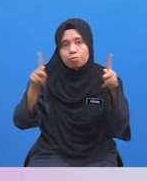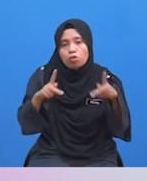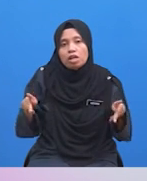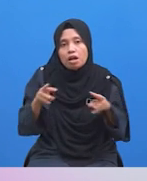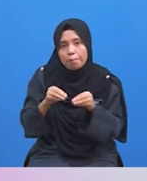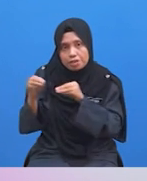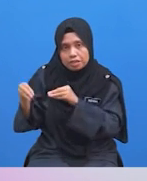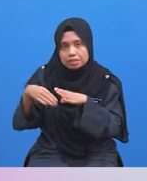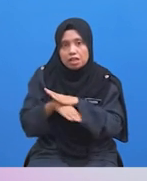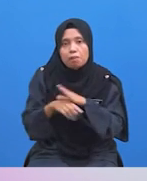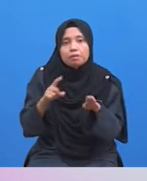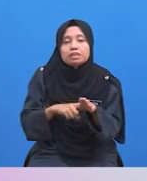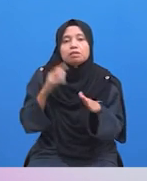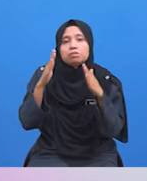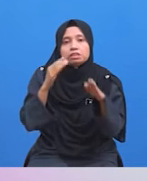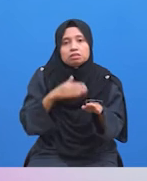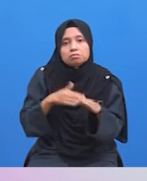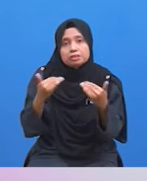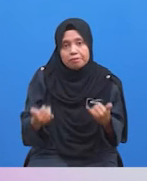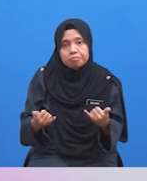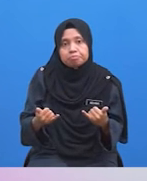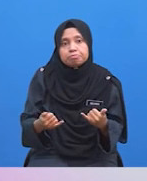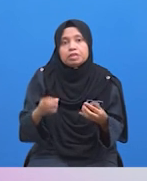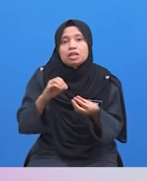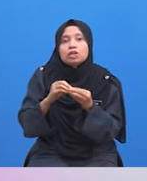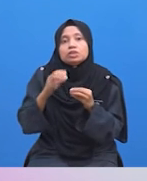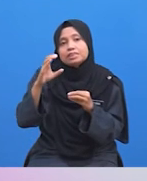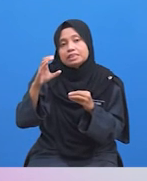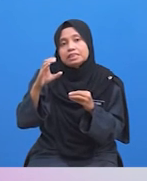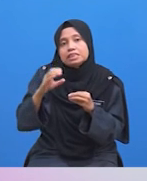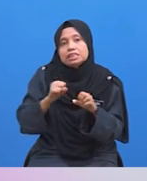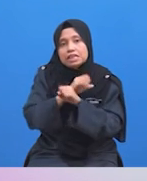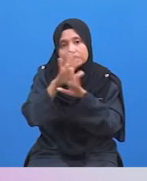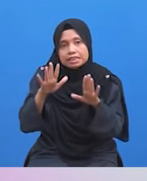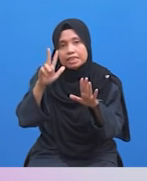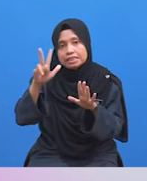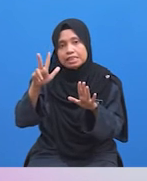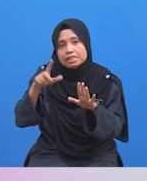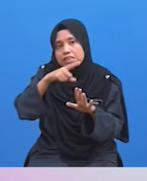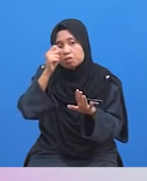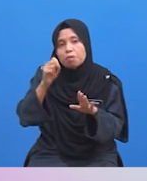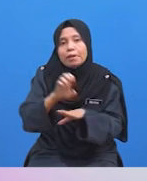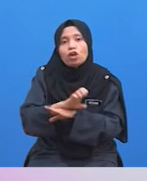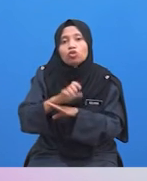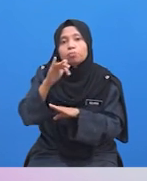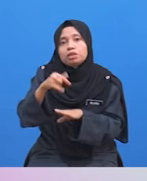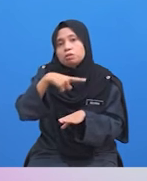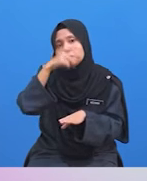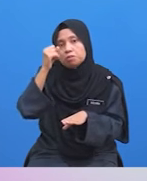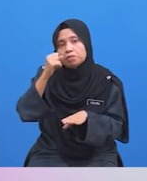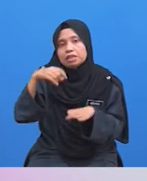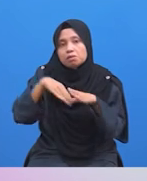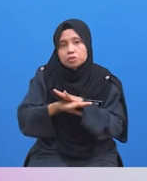dalaman dimension pada masa kini dan soalan si Jelaskan tiga faktor ekonomi yang